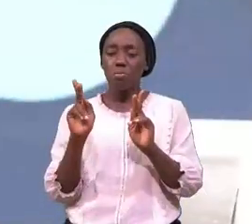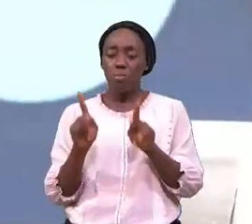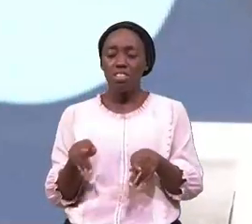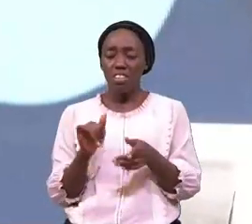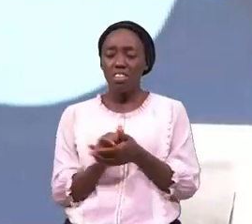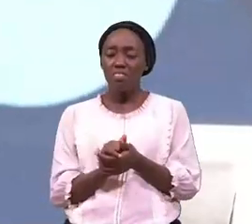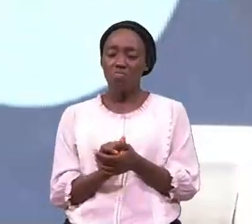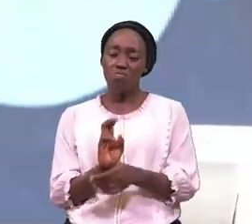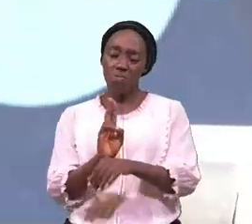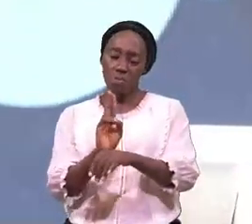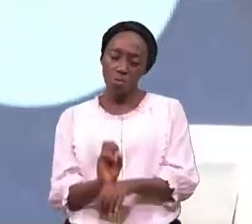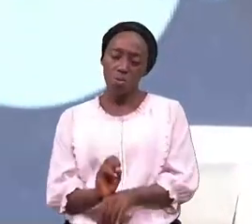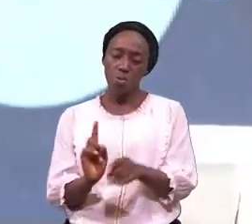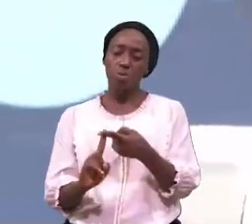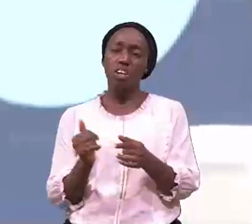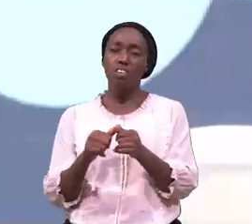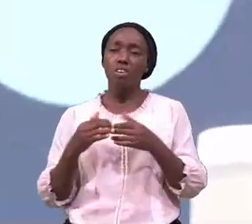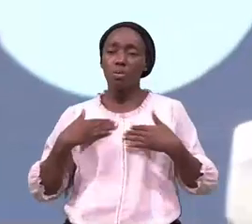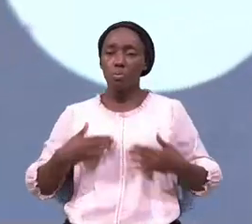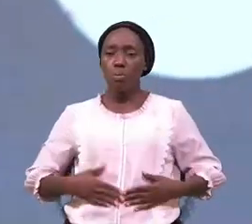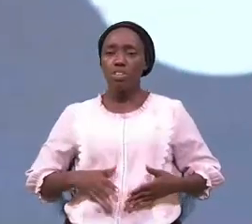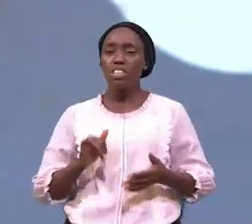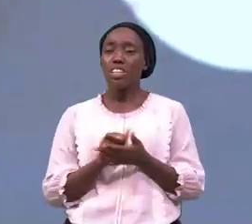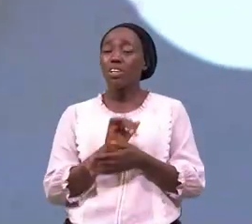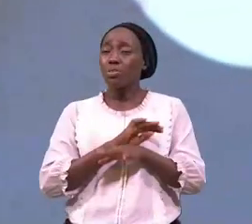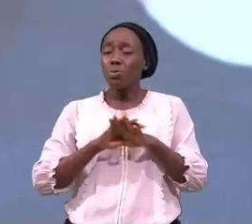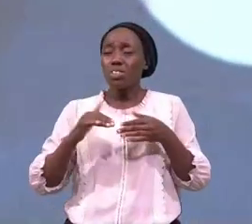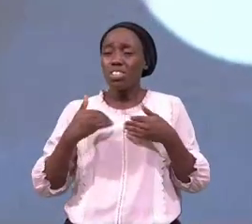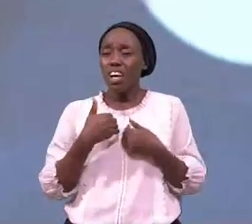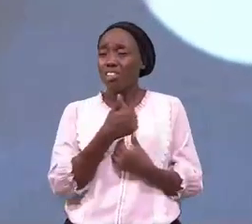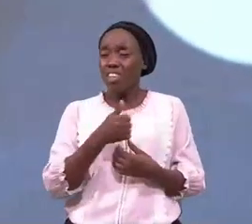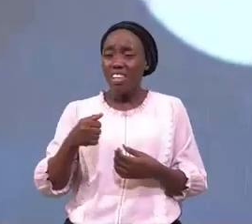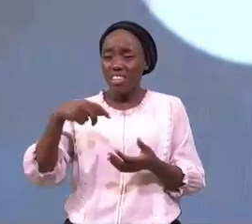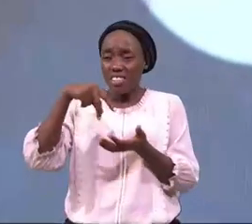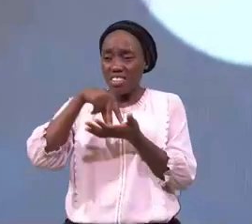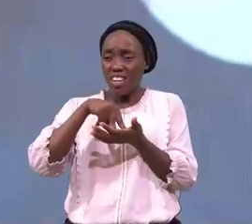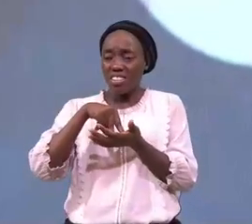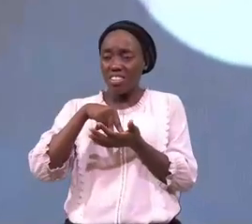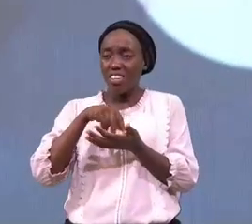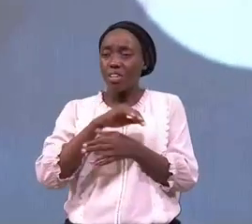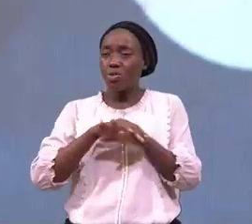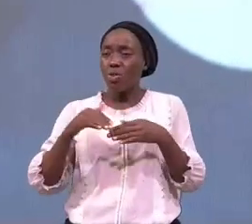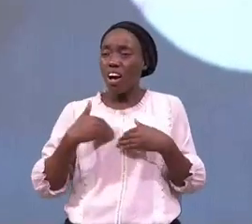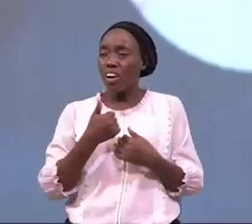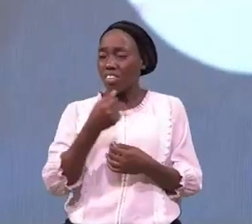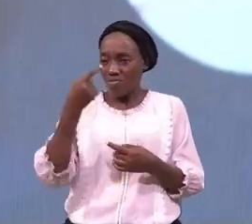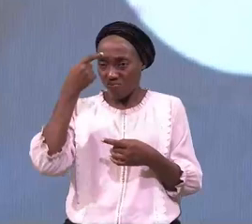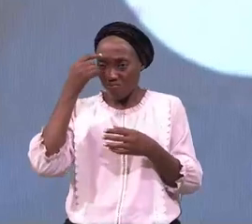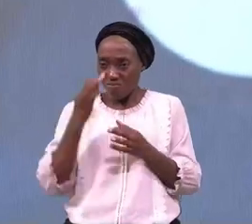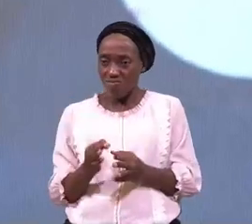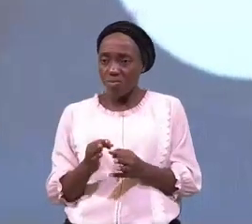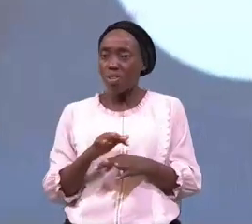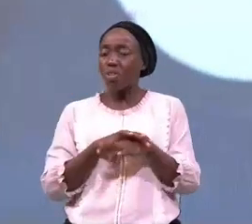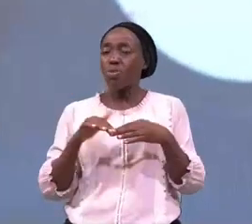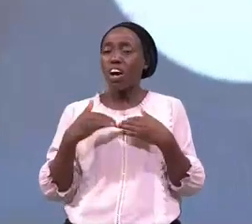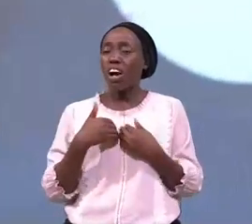La personne qui cède devant tout le monde. Et ne tient pas ferme. Il n'a pas de